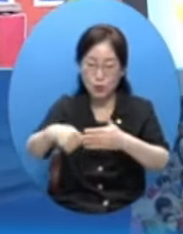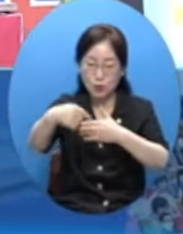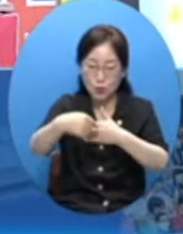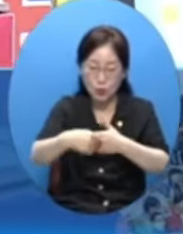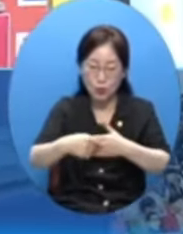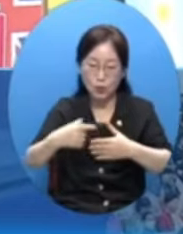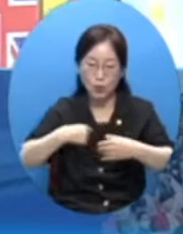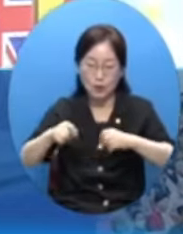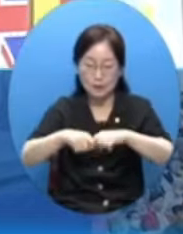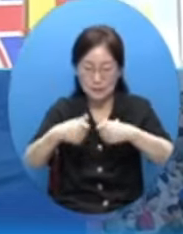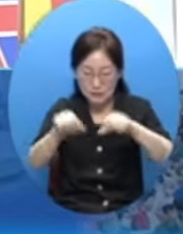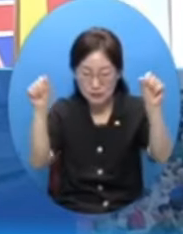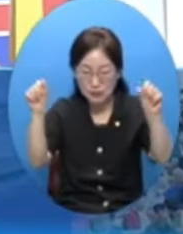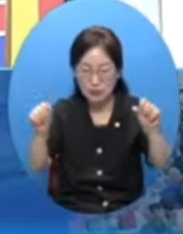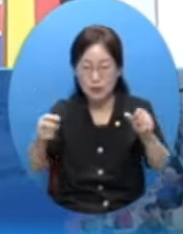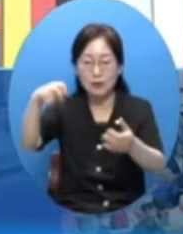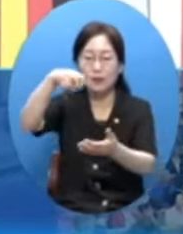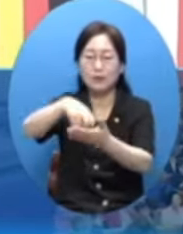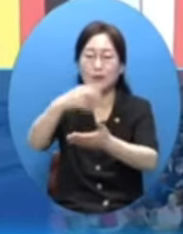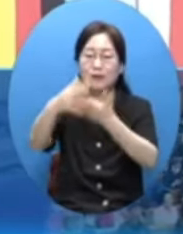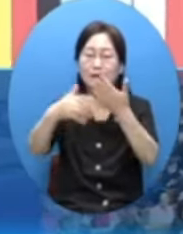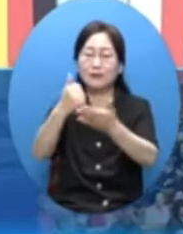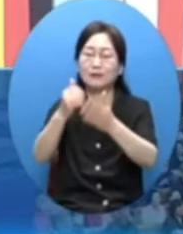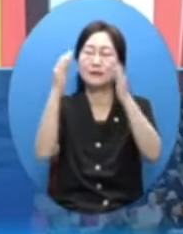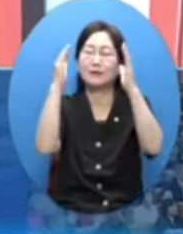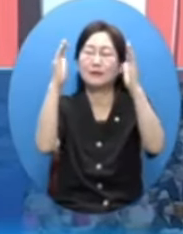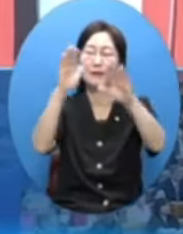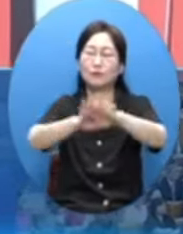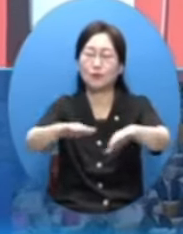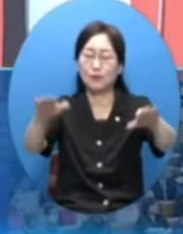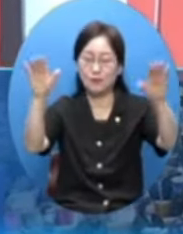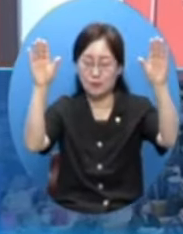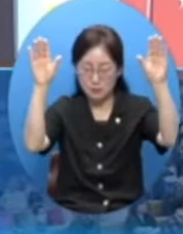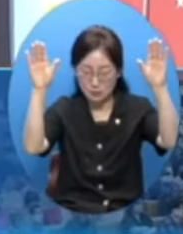채 무릎을 꿇고 나의 하나님 야훼를 향하여 손을 들고